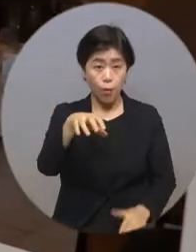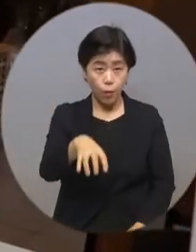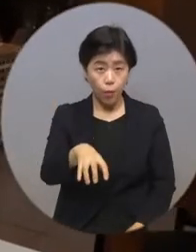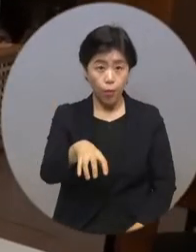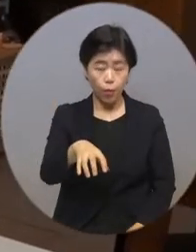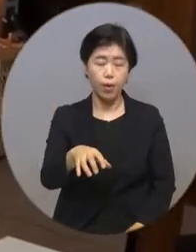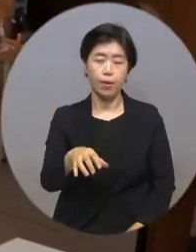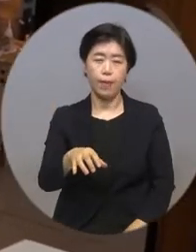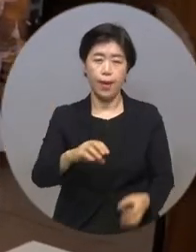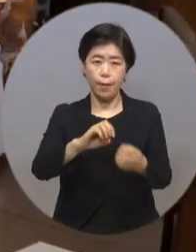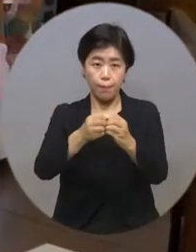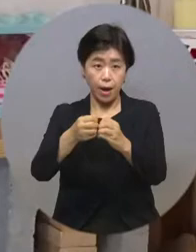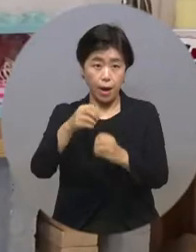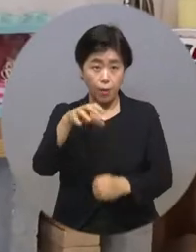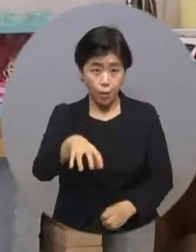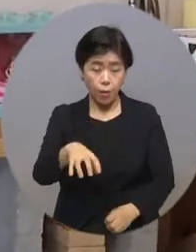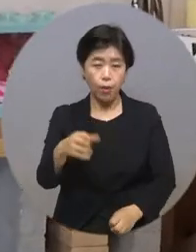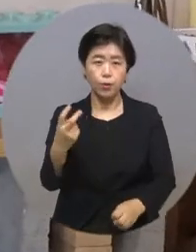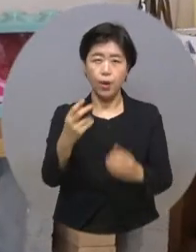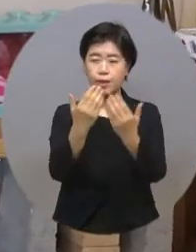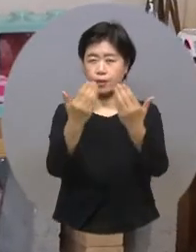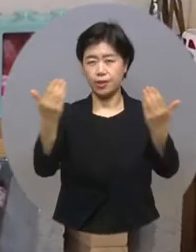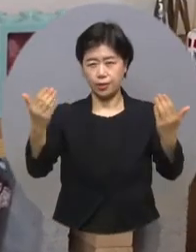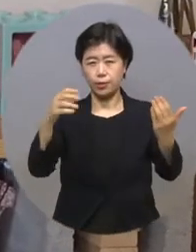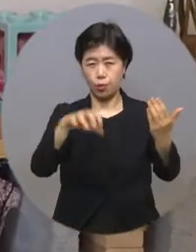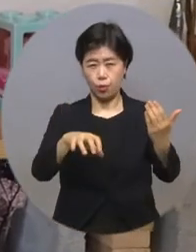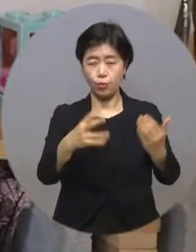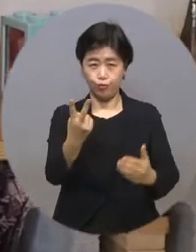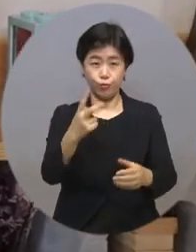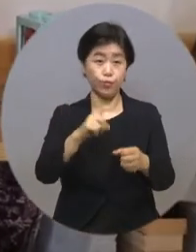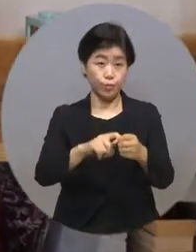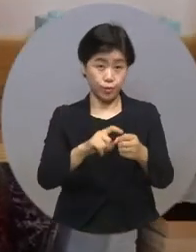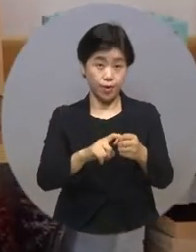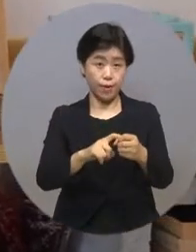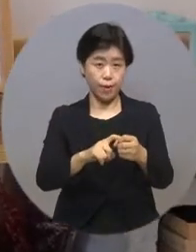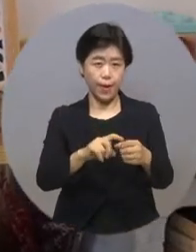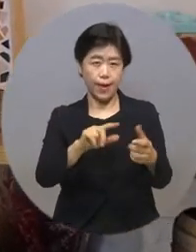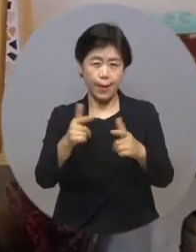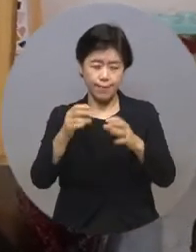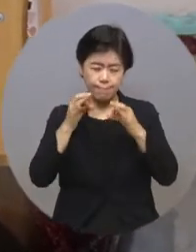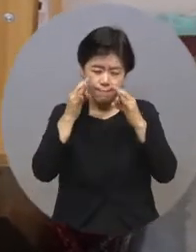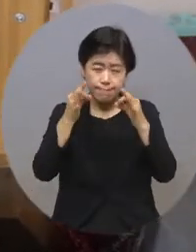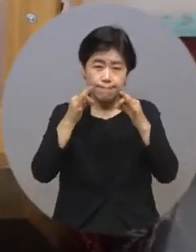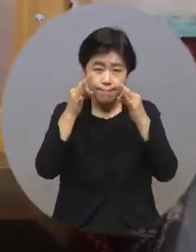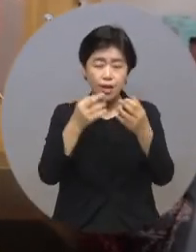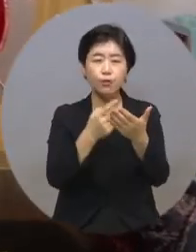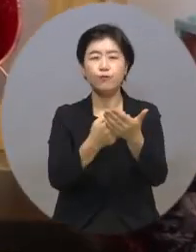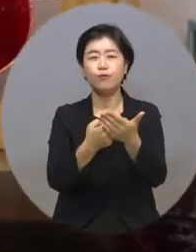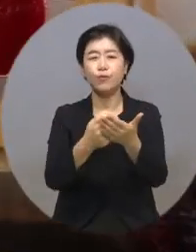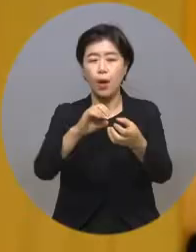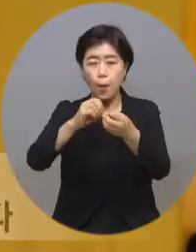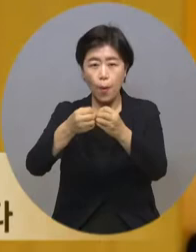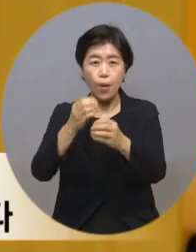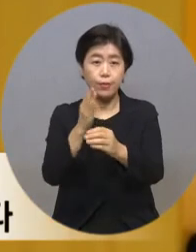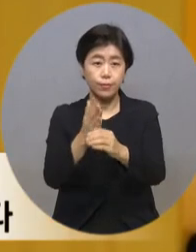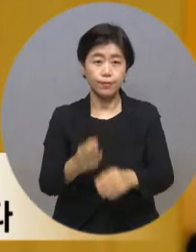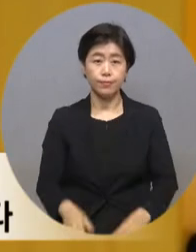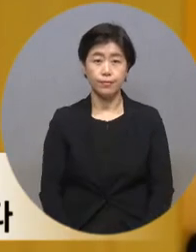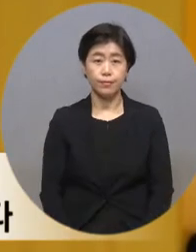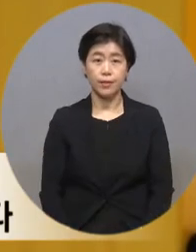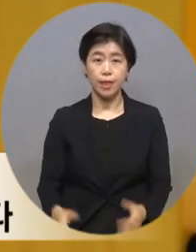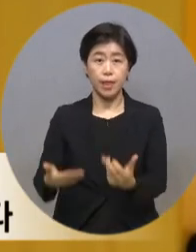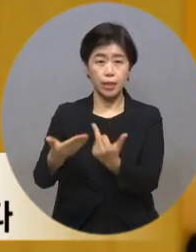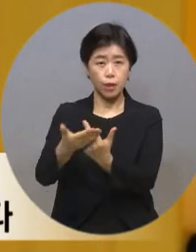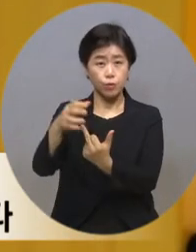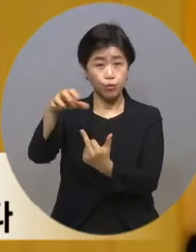차리고 끊임없이 유리를 연구하며 정성을 들여 다양한 유리공예를 하고 있습니다. 제주도에서